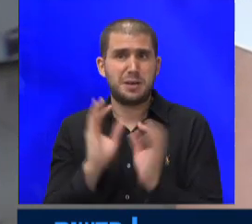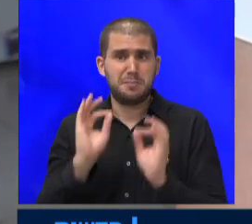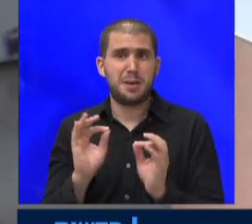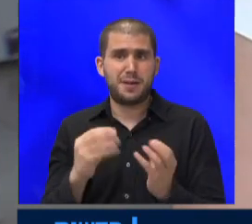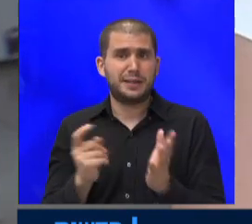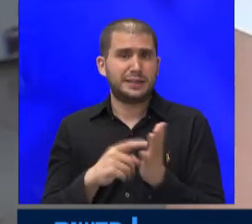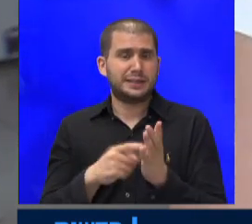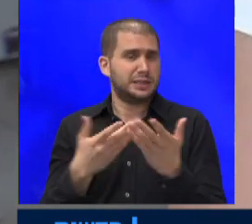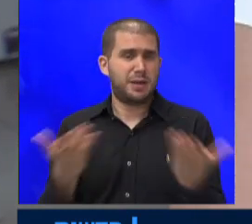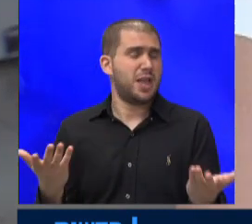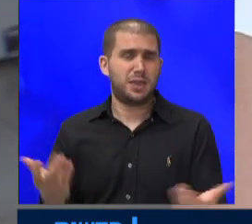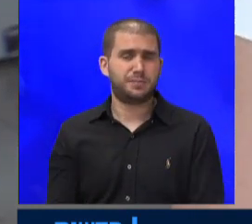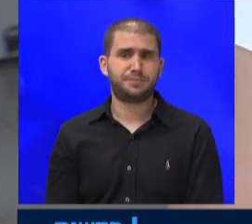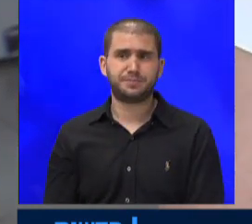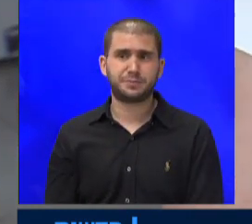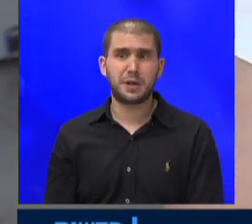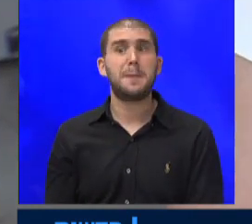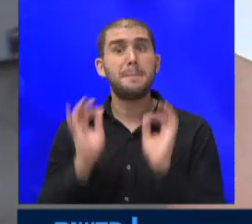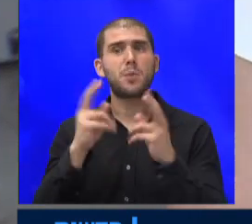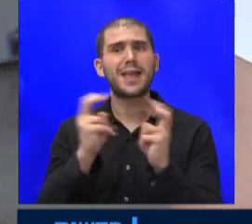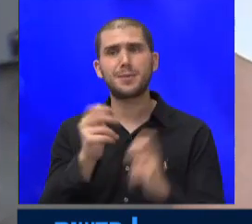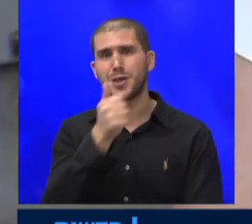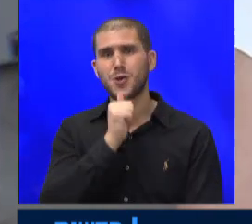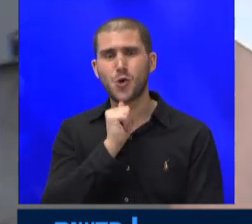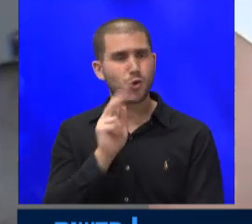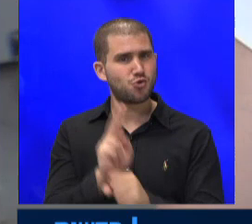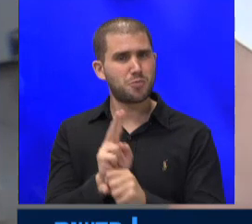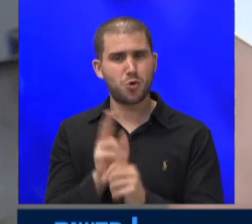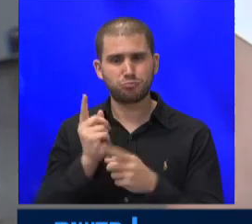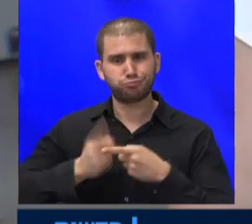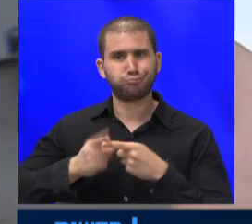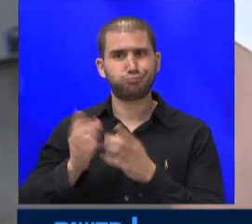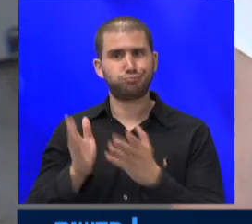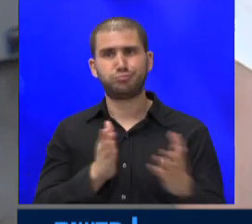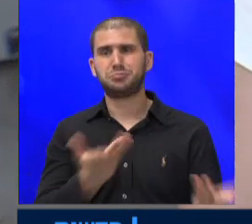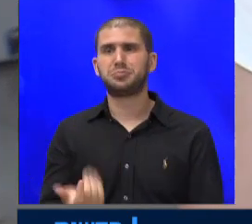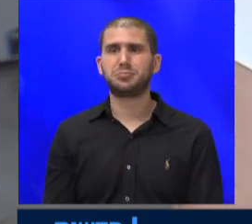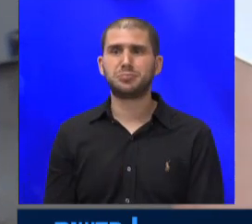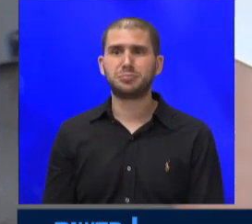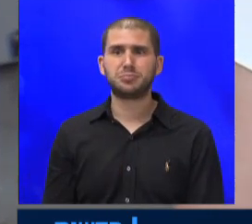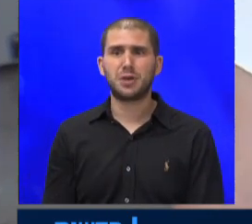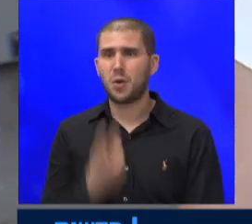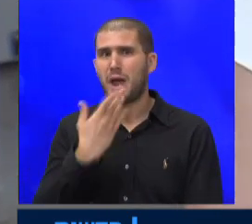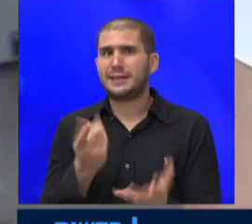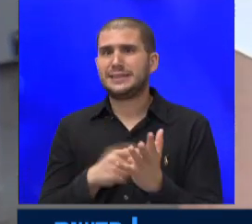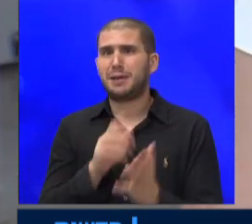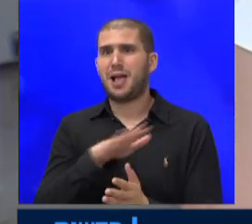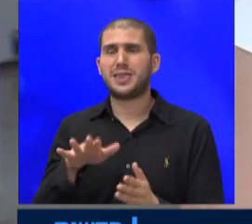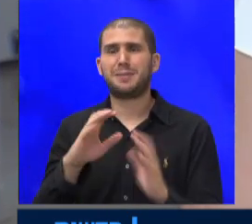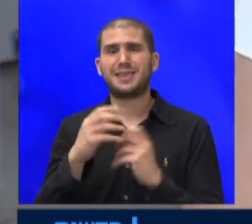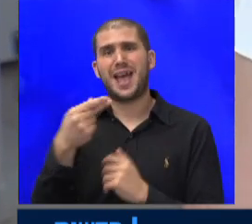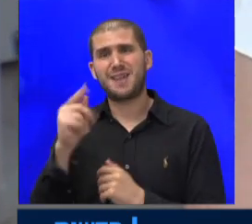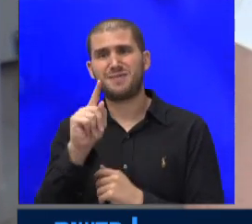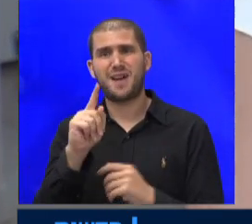סיבה. במיוחד בערים ירוקות ששומרות, לא רואה את הסיבה שילדים של כיתה ה' וו' בקפסולות לא יכולים